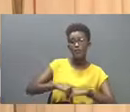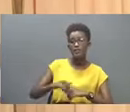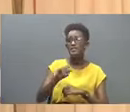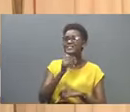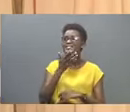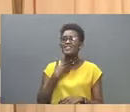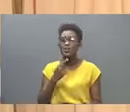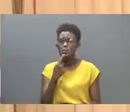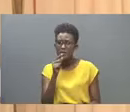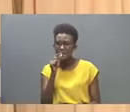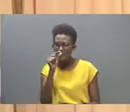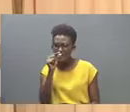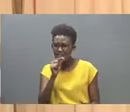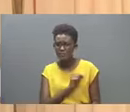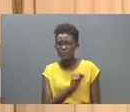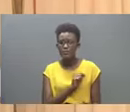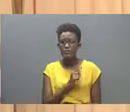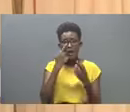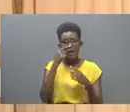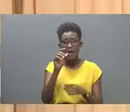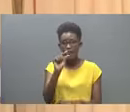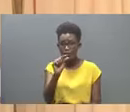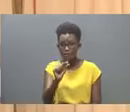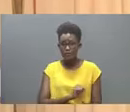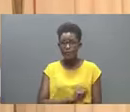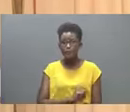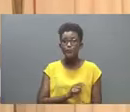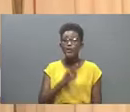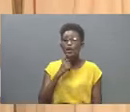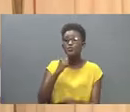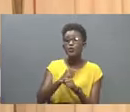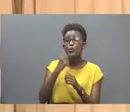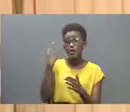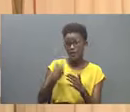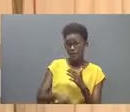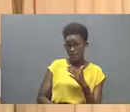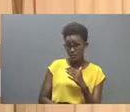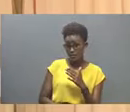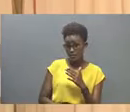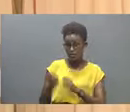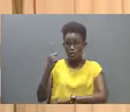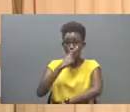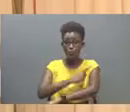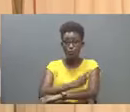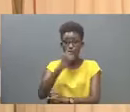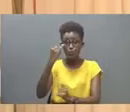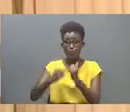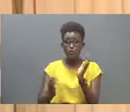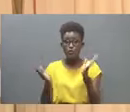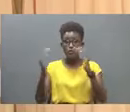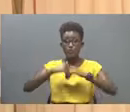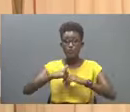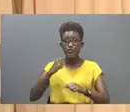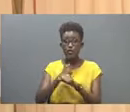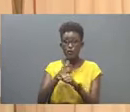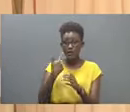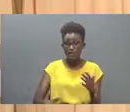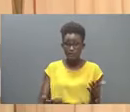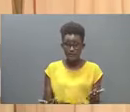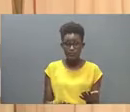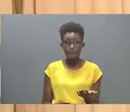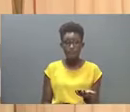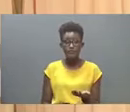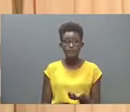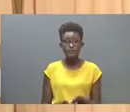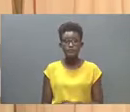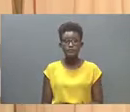conférence. Et j'aimerais vous partager une petite chose de ce que nous ferons le dernier